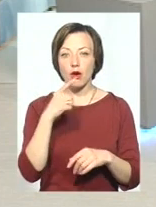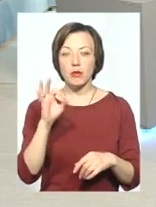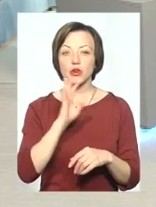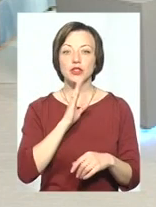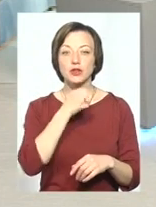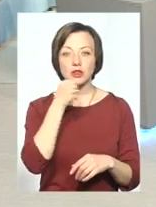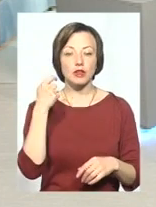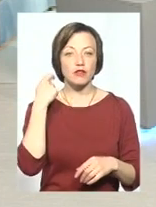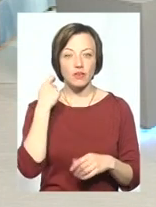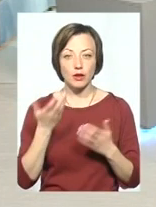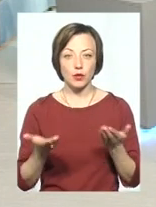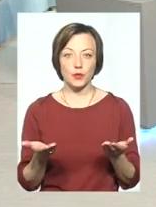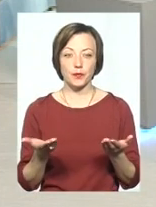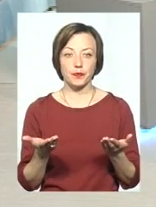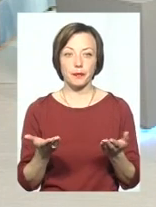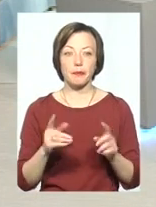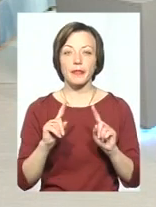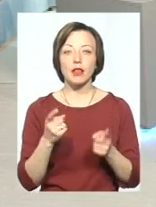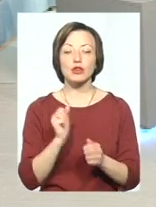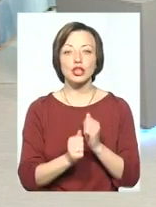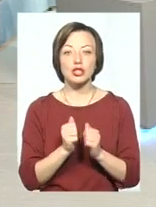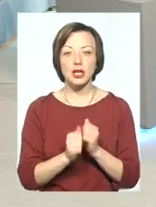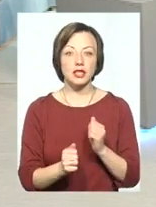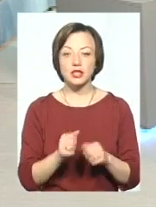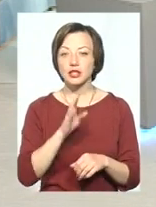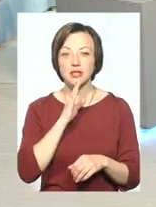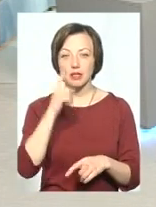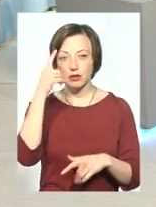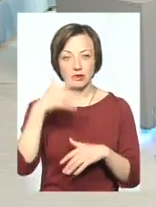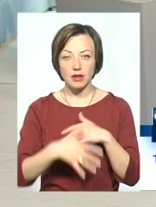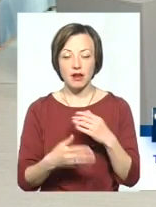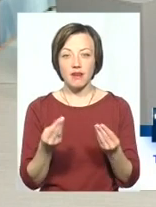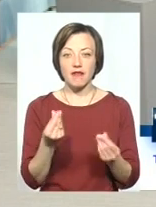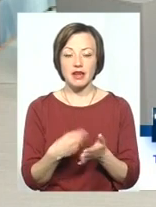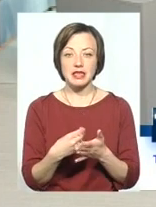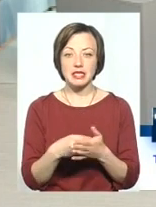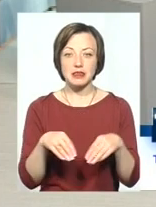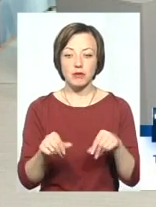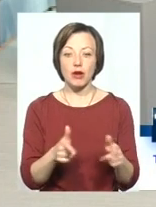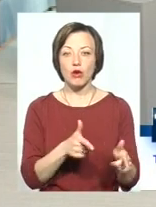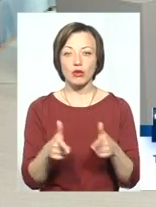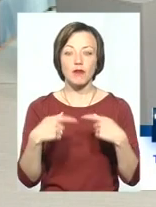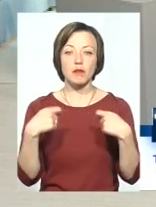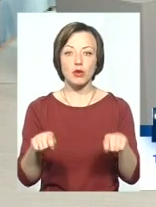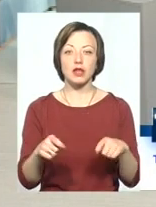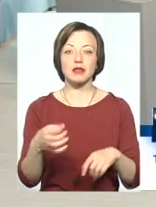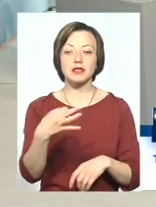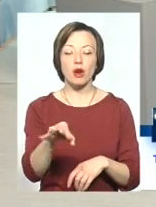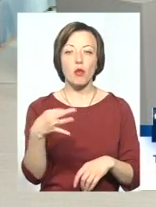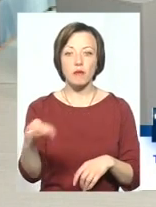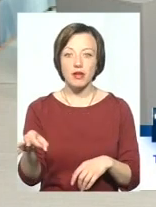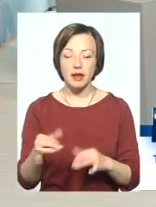жінку старшого віку, е, дуже часто жінка, не усвідомлюючи вартість землі, готова її продати дійсно за